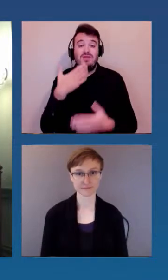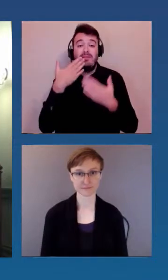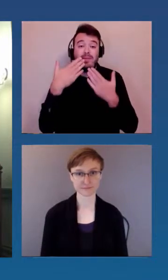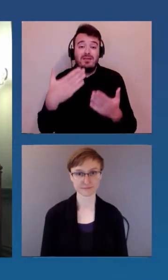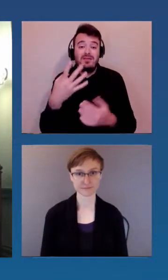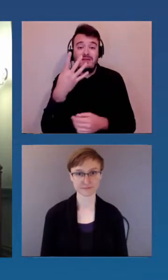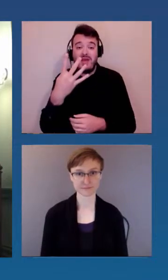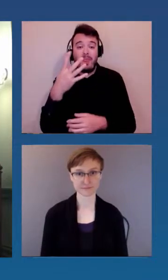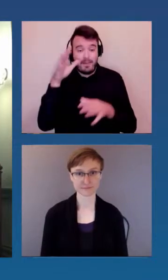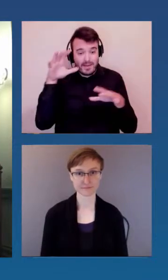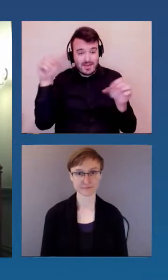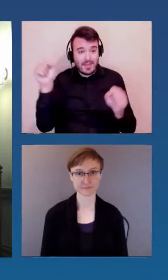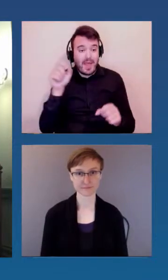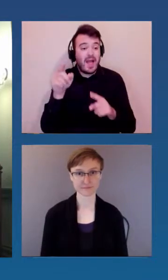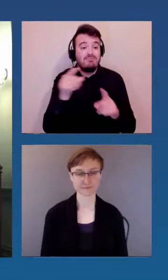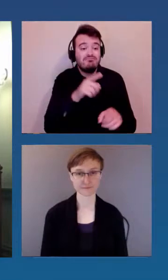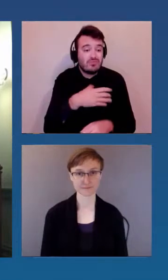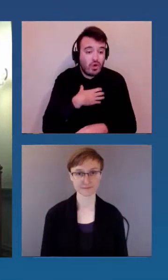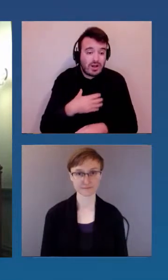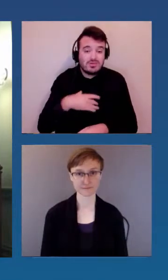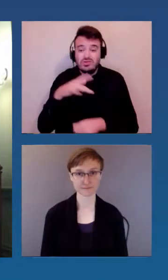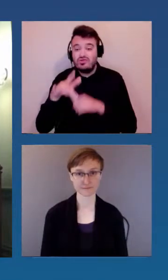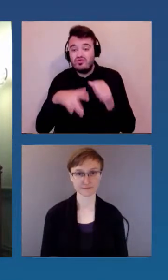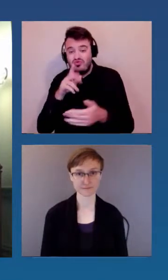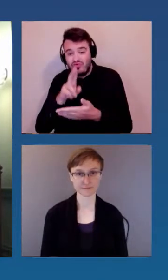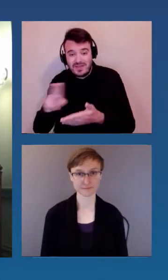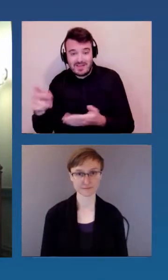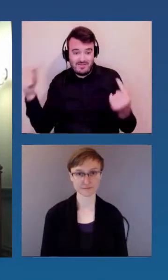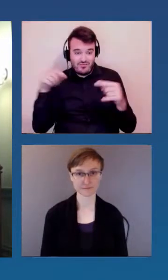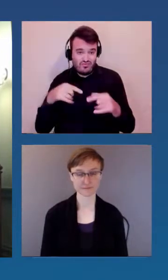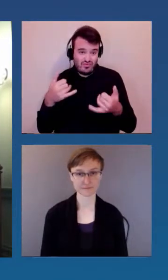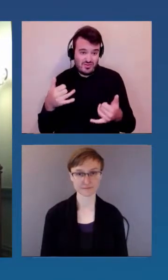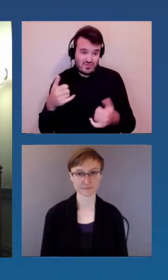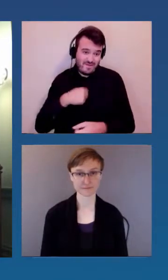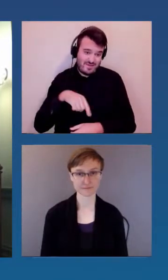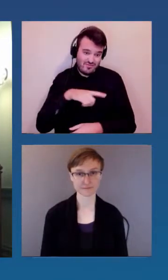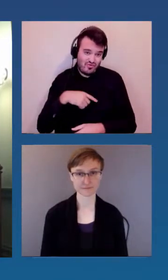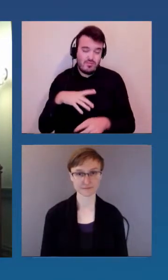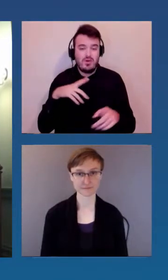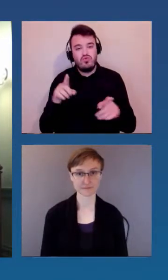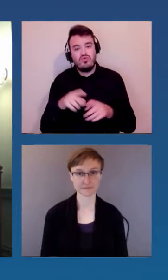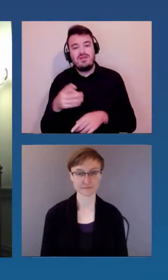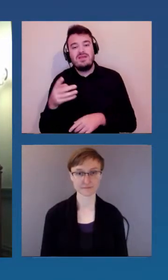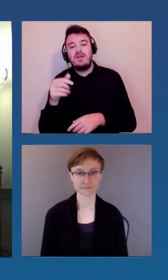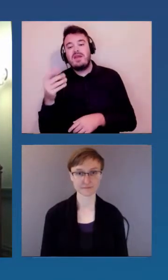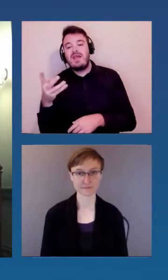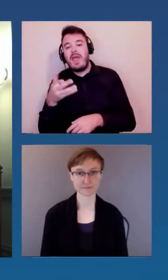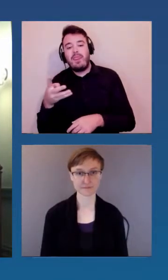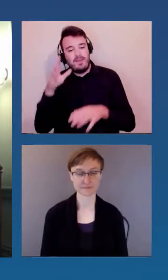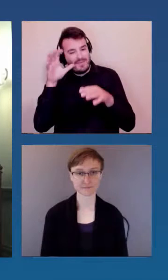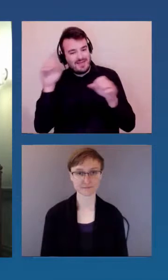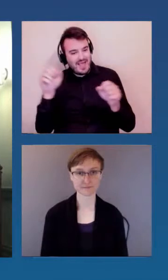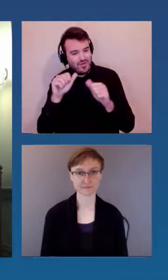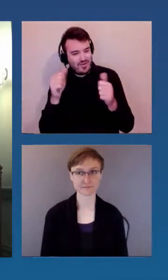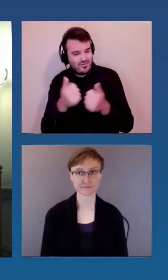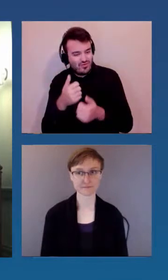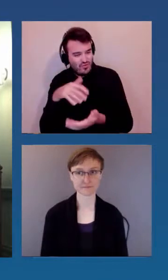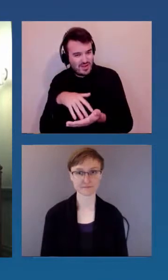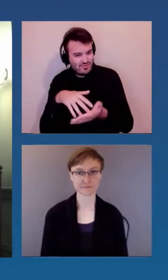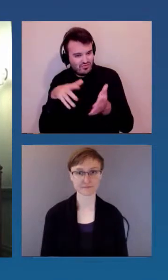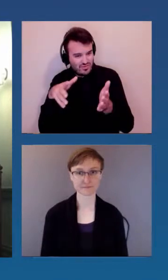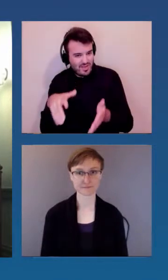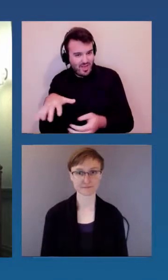vos études à l'université avec la possibilité de contacter COVID-19. Alors, c'est une situation sérieuse. On a vu